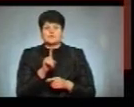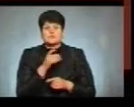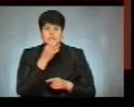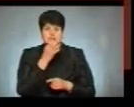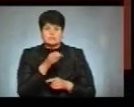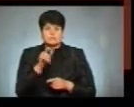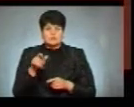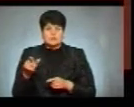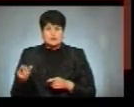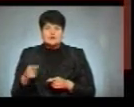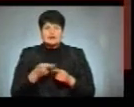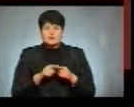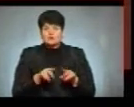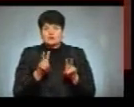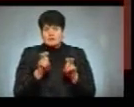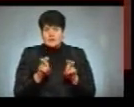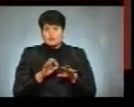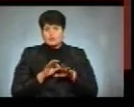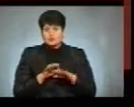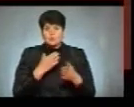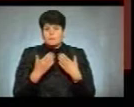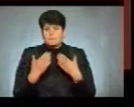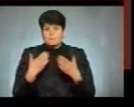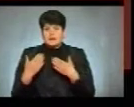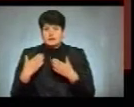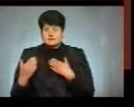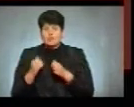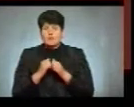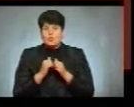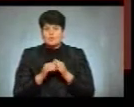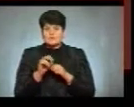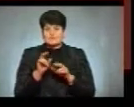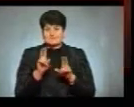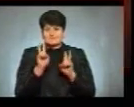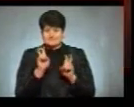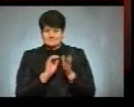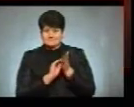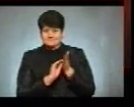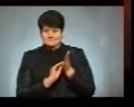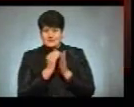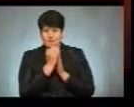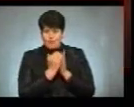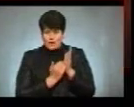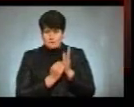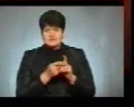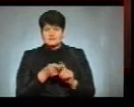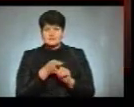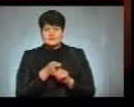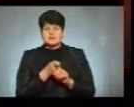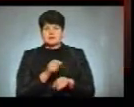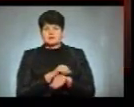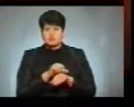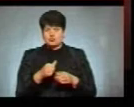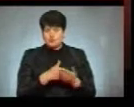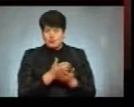І, відповідно, з ним на цю тему ведеться якась бесіда, тому що кожна теза, закладена в програмі, яка стосується зовнішньої політики чи безпеки